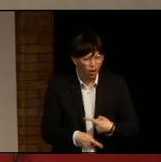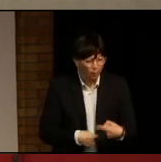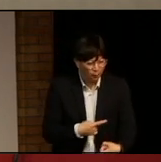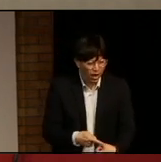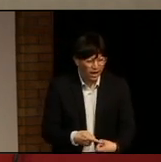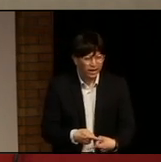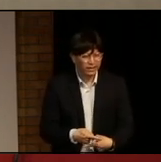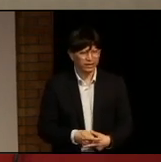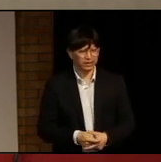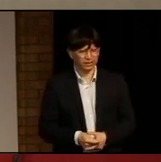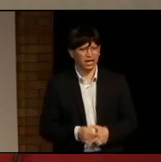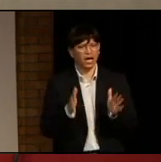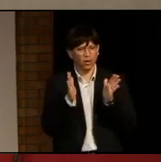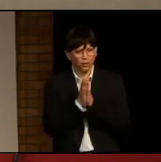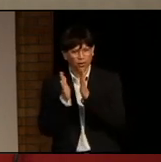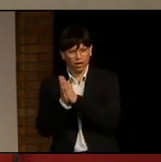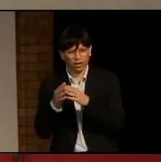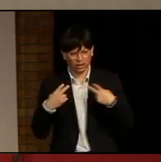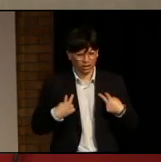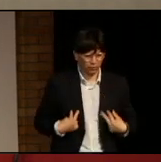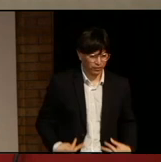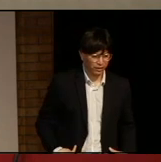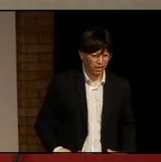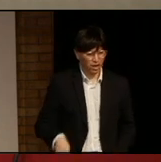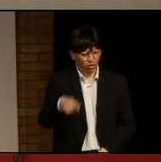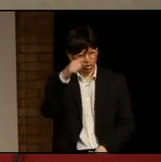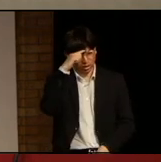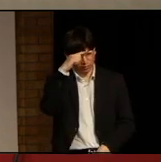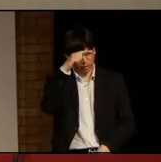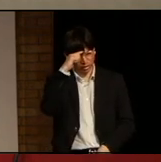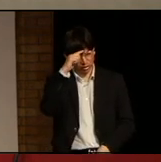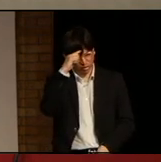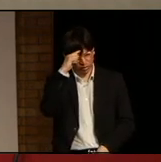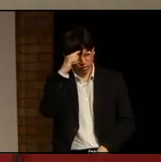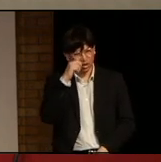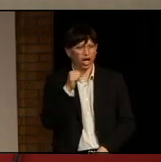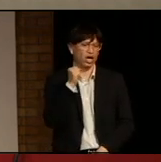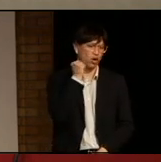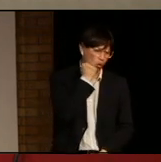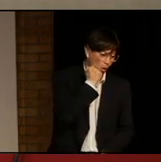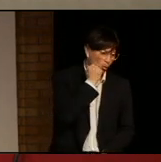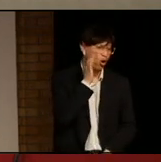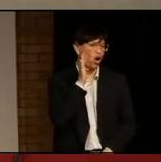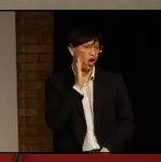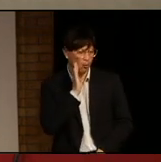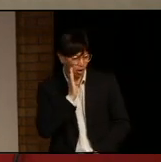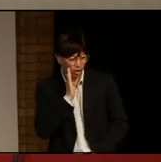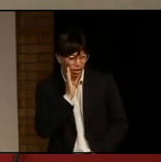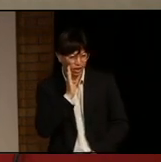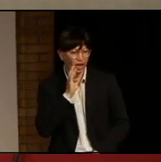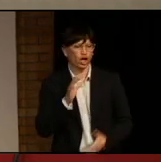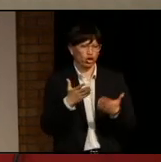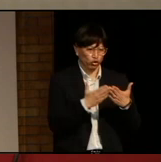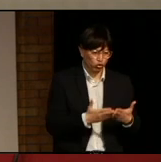ecclesiale parrocchiale e di catechesi con la mentalità dell'uomo e della donna occidentali che non sono educati